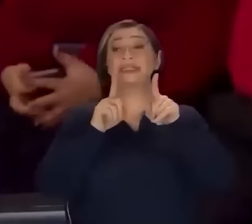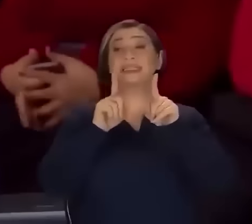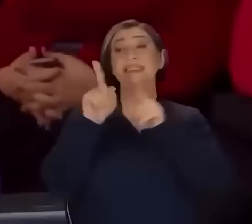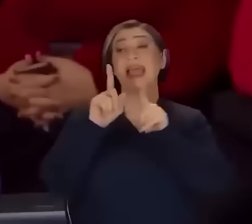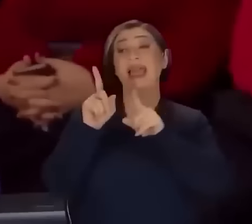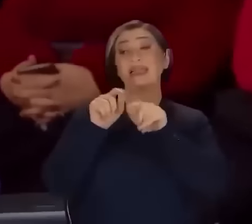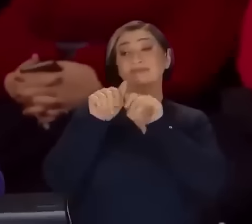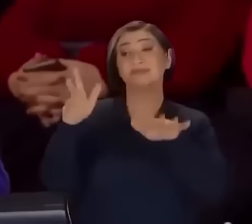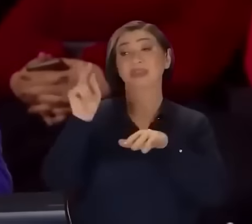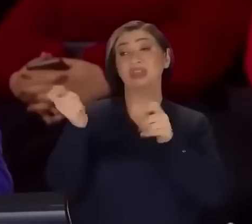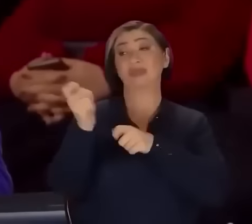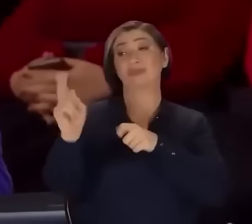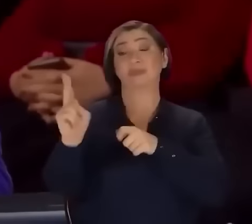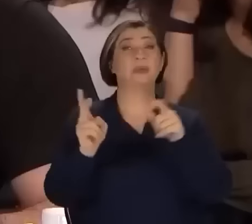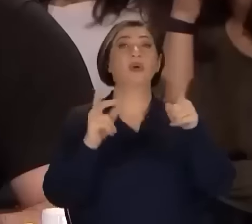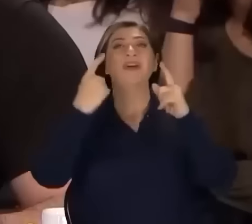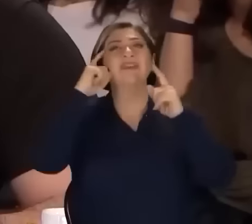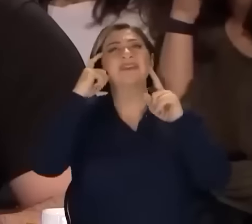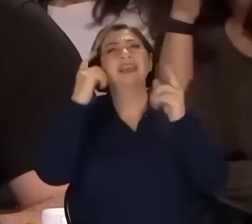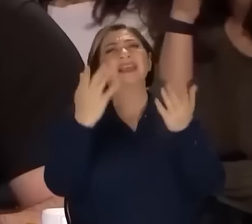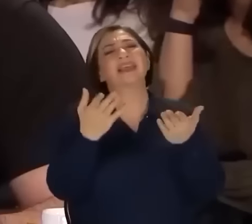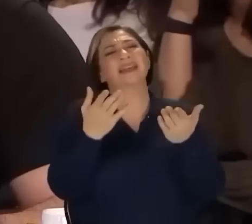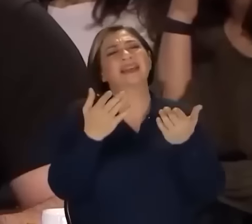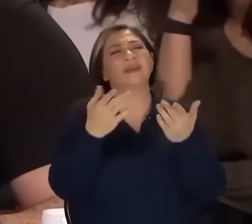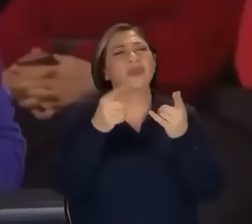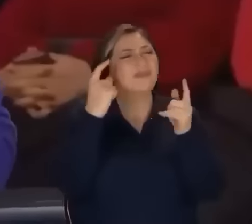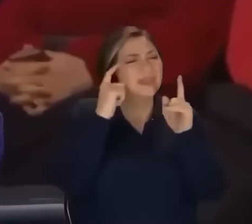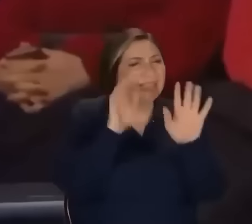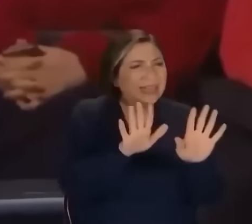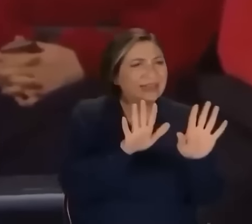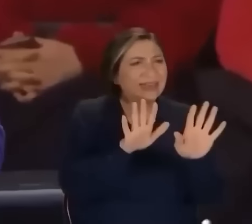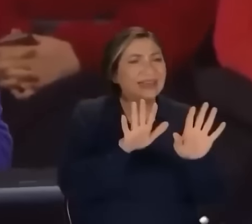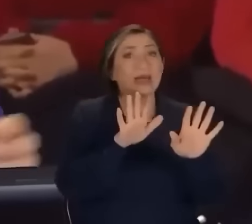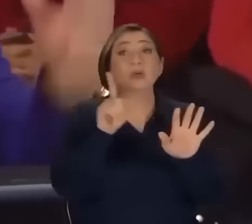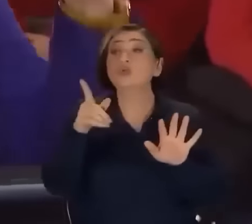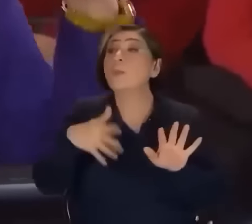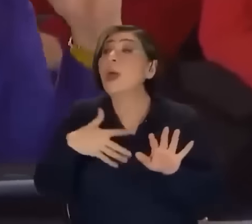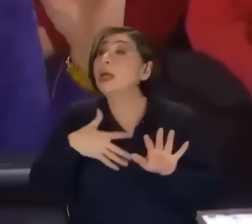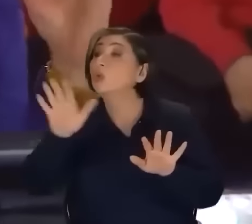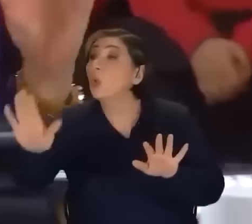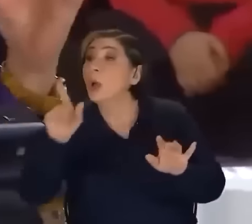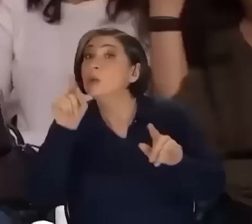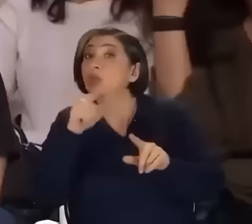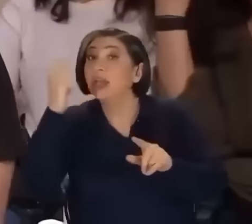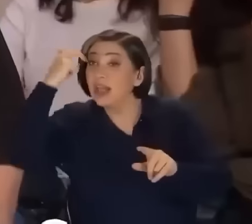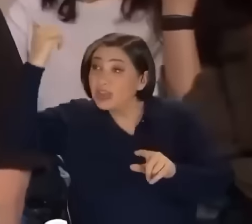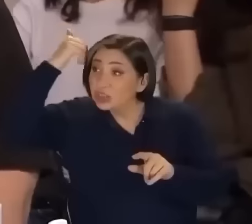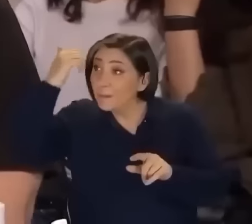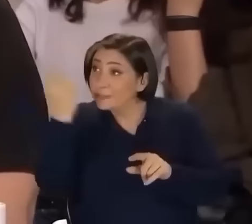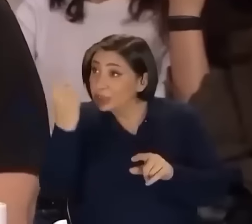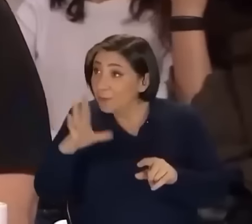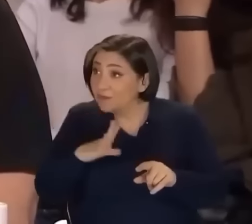işi bu şeyin işi y Bunlar fikir Ya bunlar ama ama bir şey yani şe şunu merak Ed onların Kafasında bir şey mi